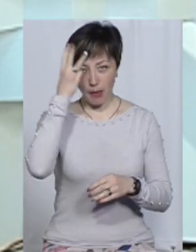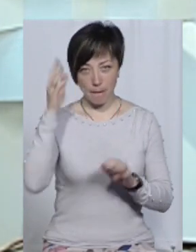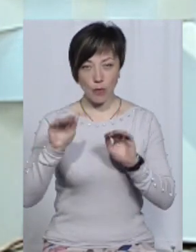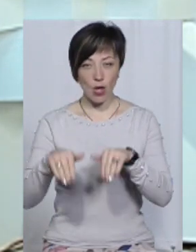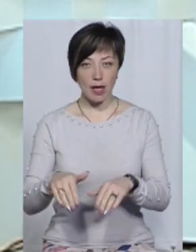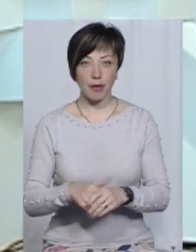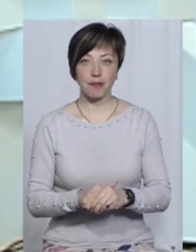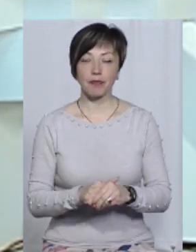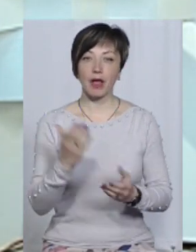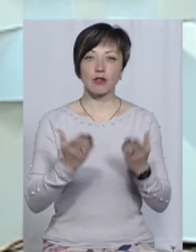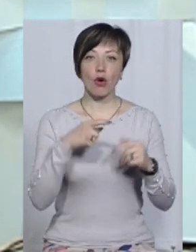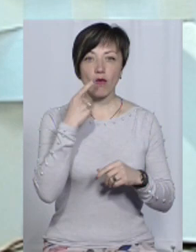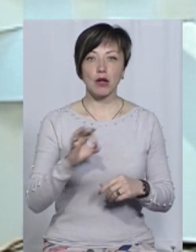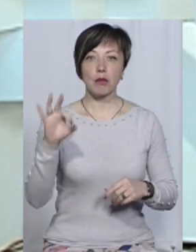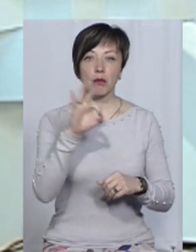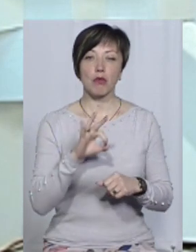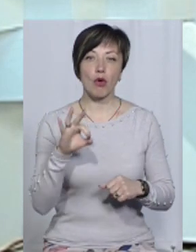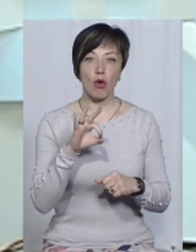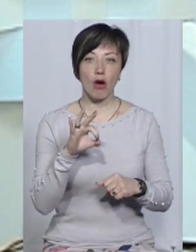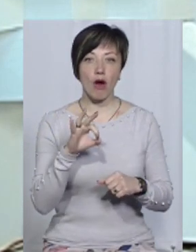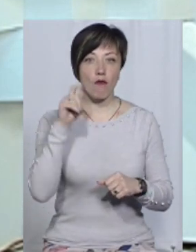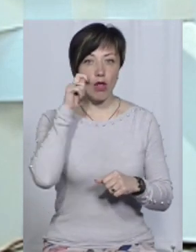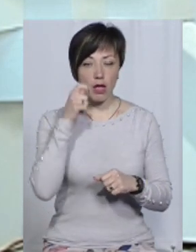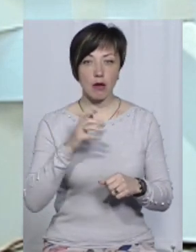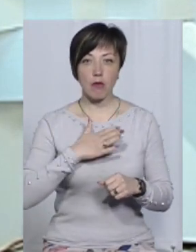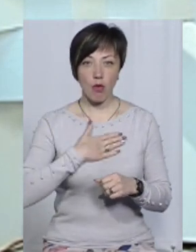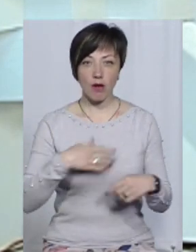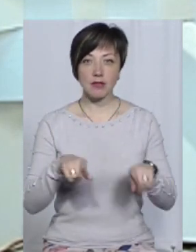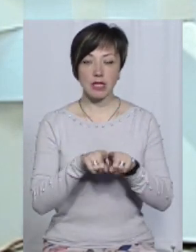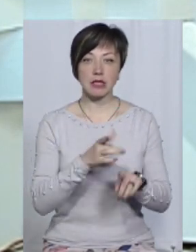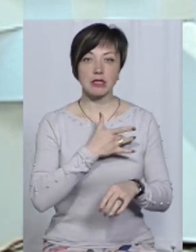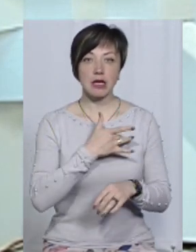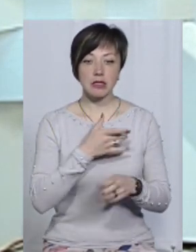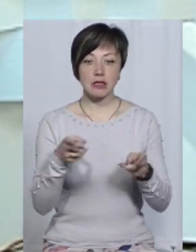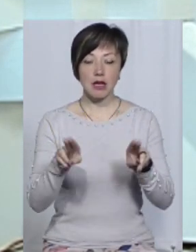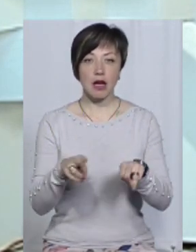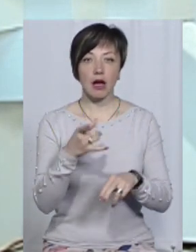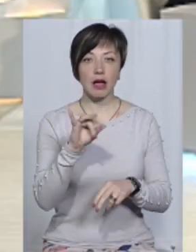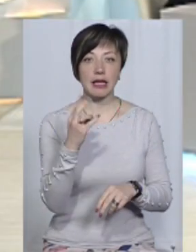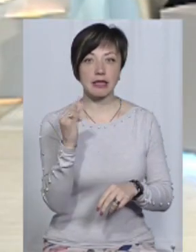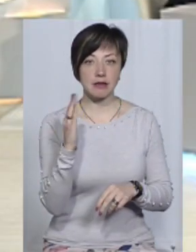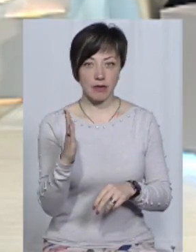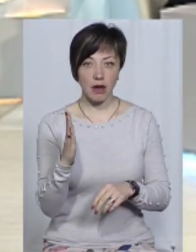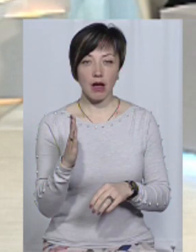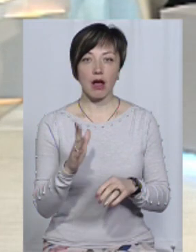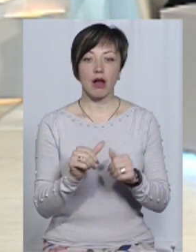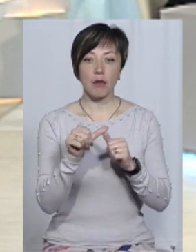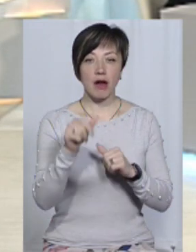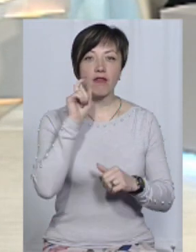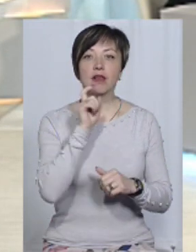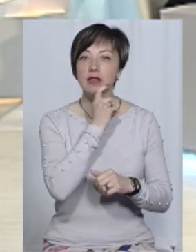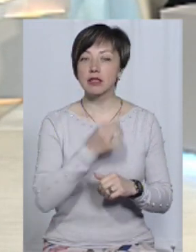Поділлі. От, якщо говорити про Волинь, моє все-таки серце десь там в районі Грицева. До речі, от